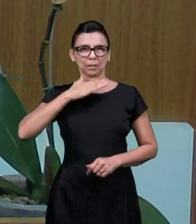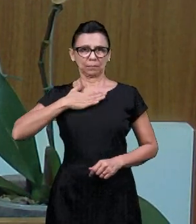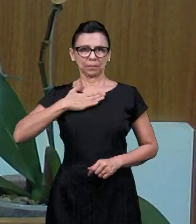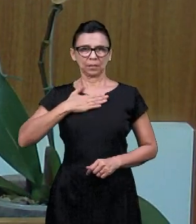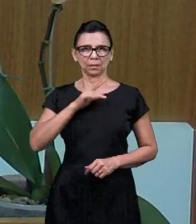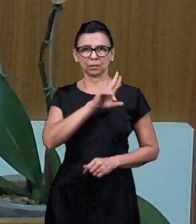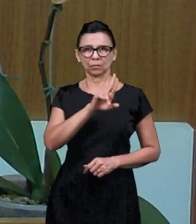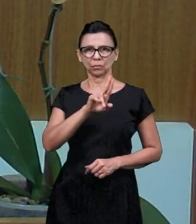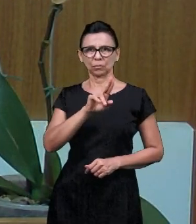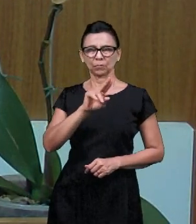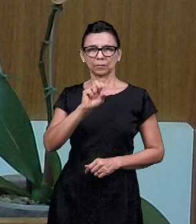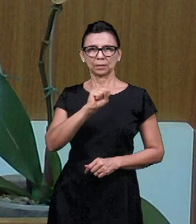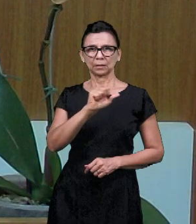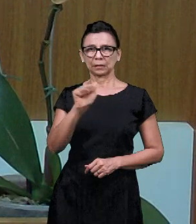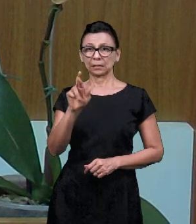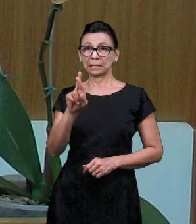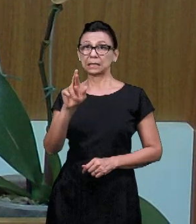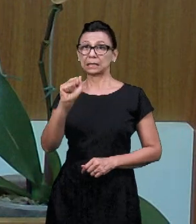avait 100 ans.